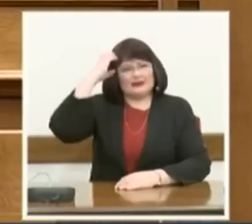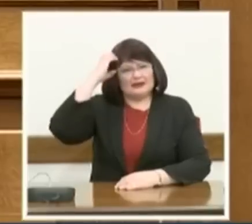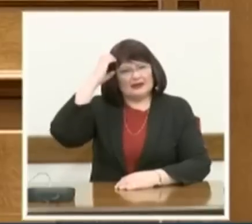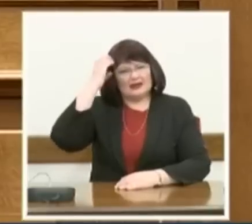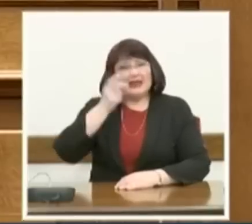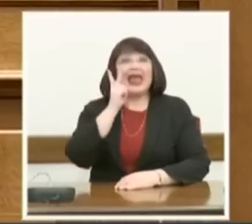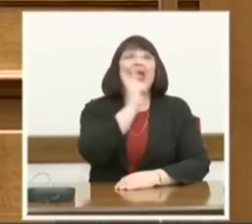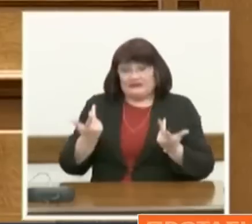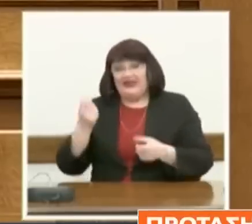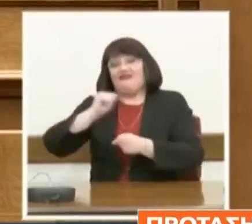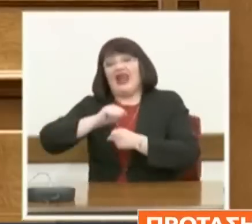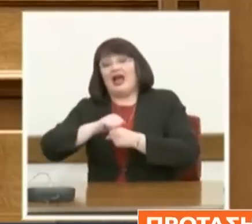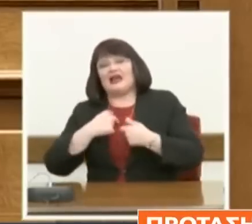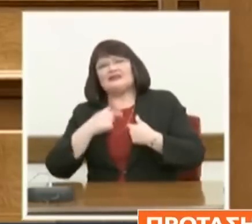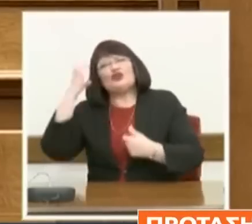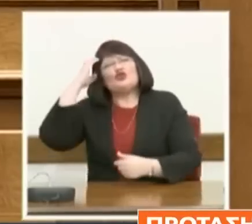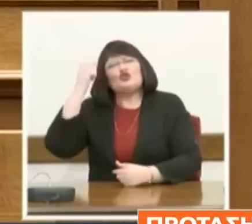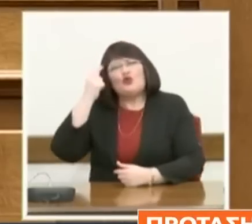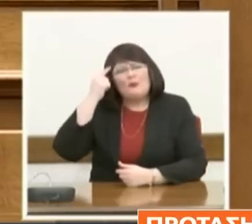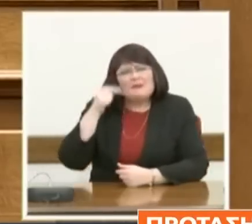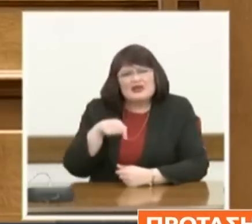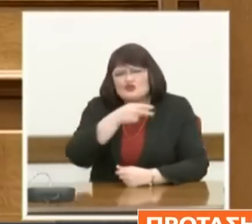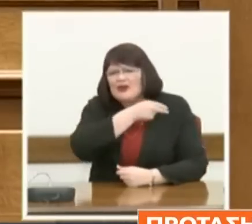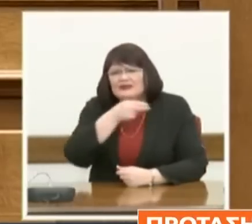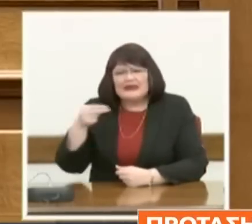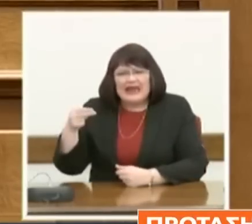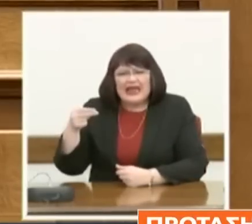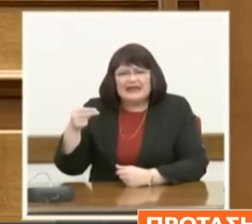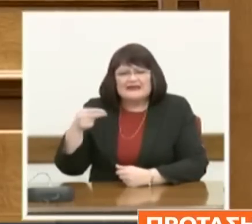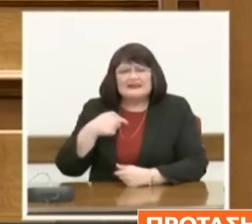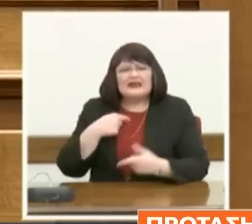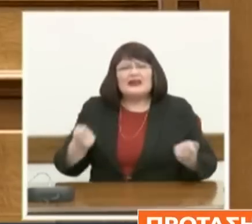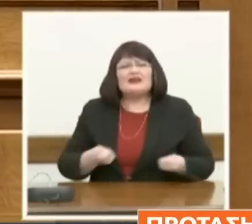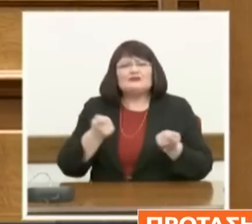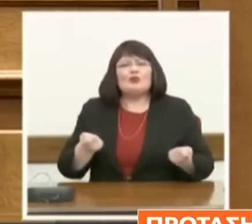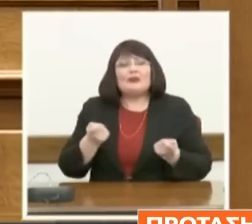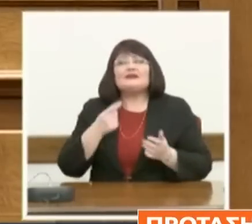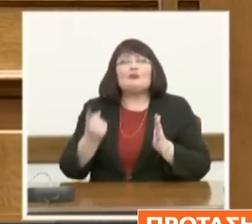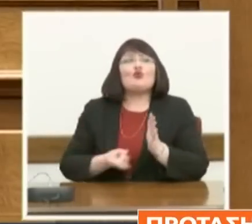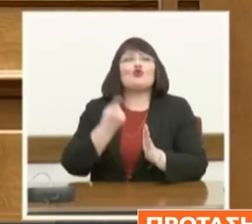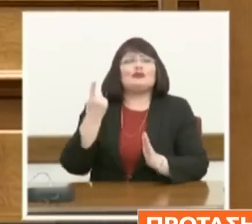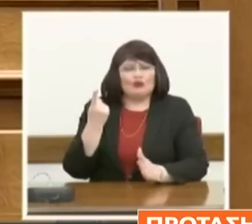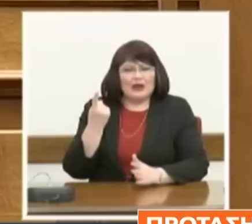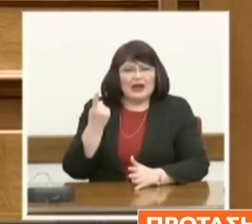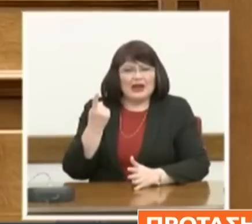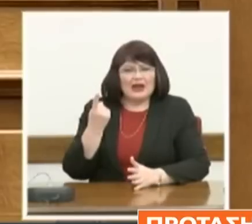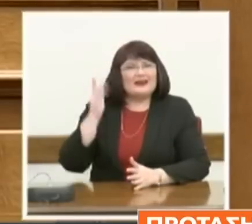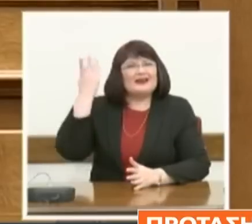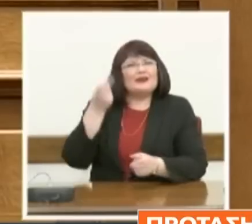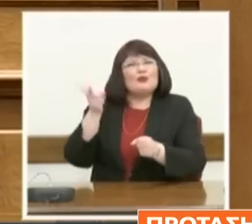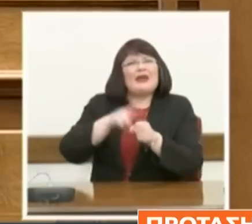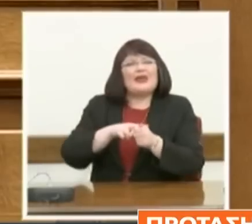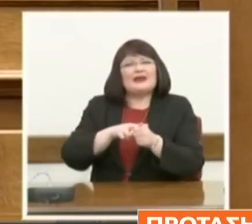Ένοχος η Βλάξ, έτσι δεν είναι. Αυτήν την φράση την είχε χρησιμοποιήσει για πρώτη φορά ο μακαρίτης εκδότης